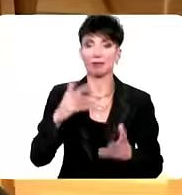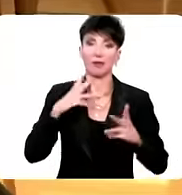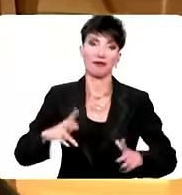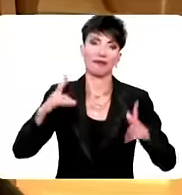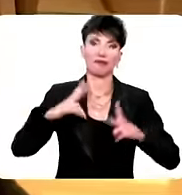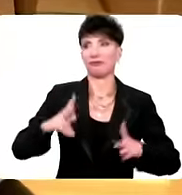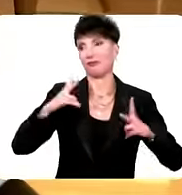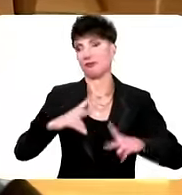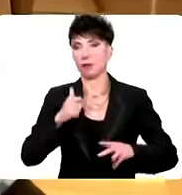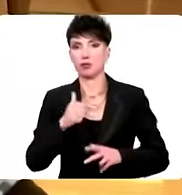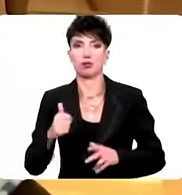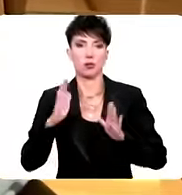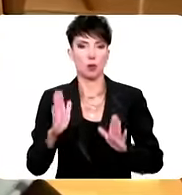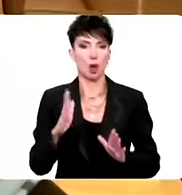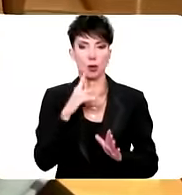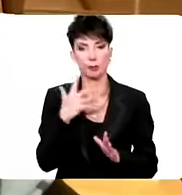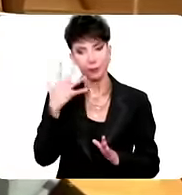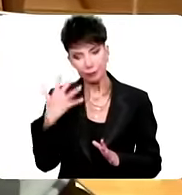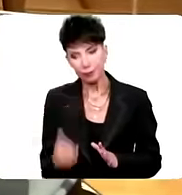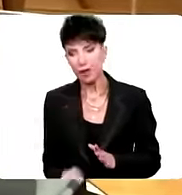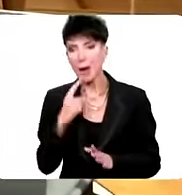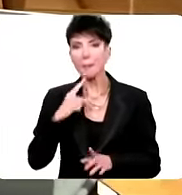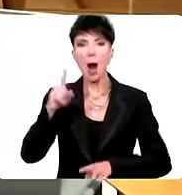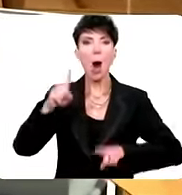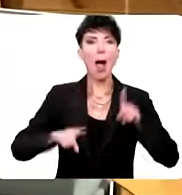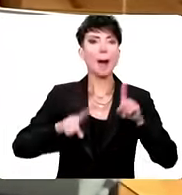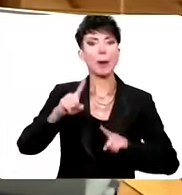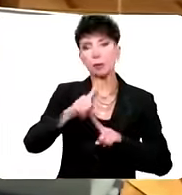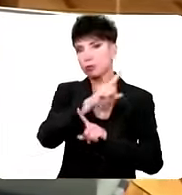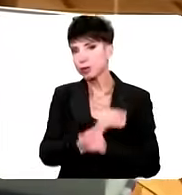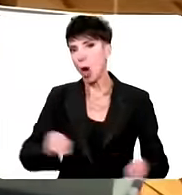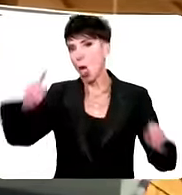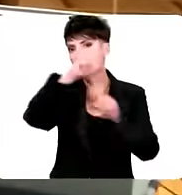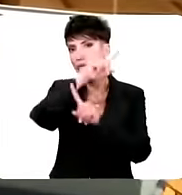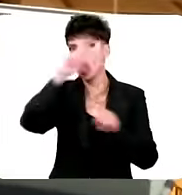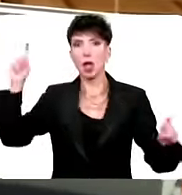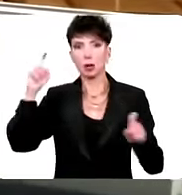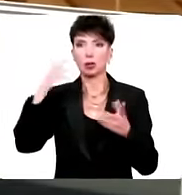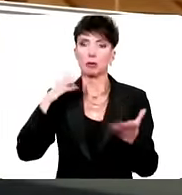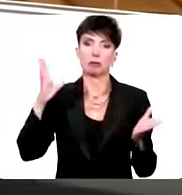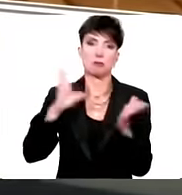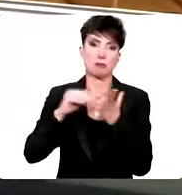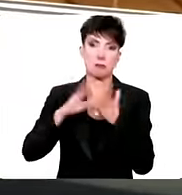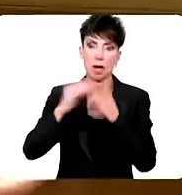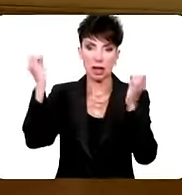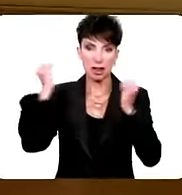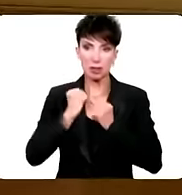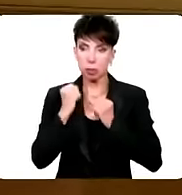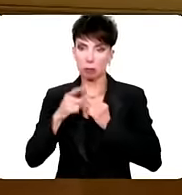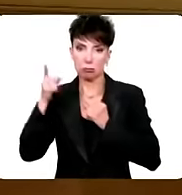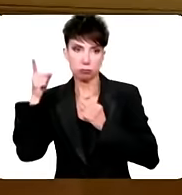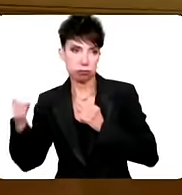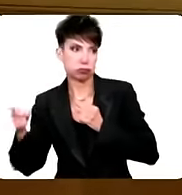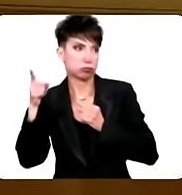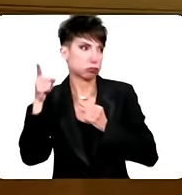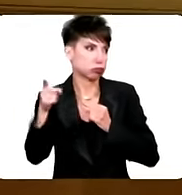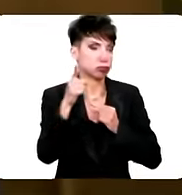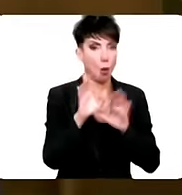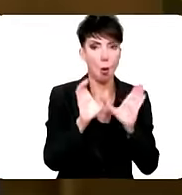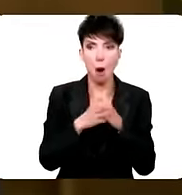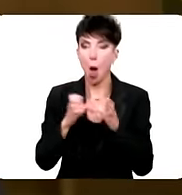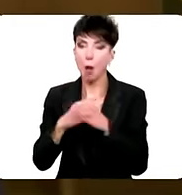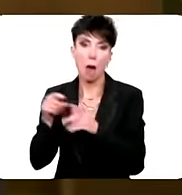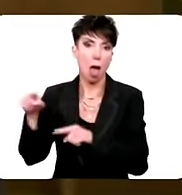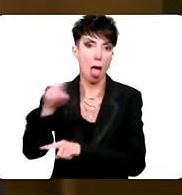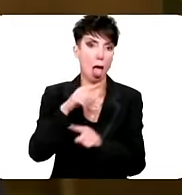οποία μπορεί να είναι πιο δύσκολα ή να θίγουν κάποιες συγκεκριμένες επαγγελματικές ομάδες. Συνήθως βεβαίως οι κυβερνήσεις μετά από